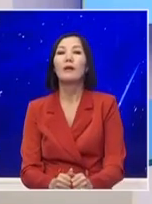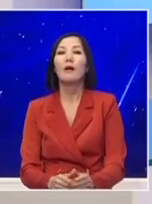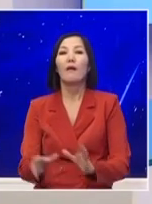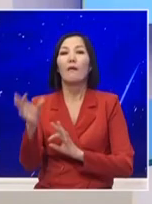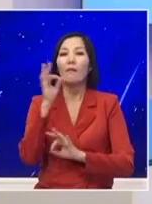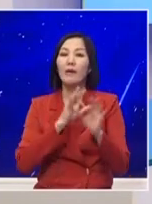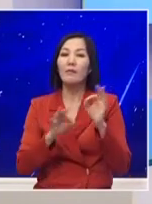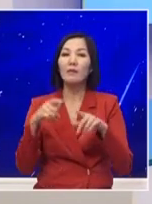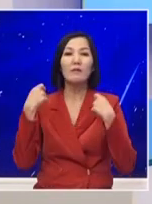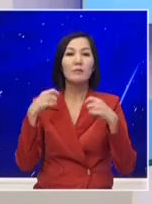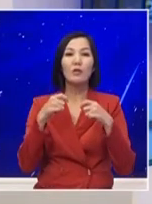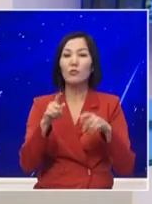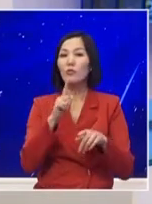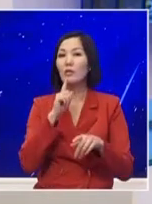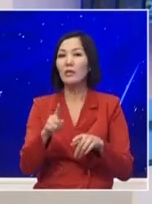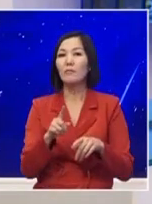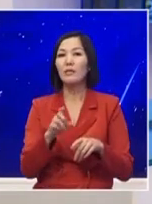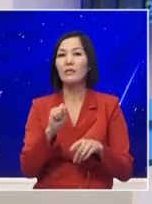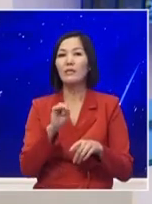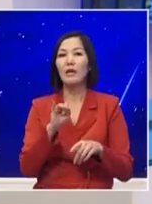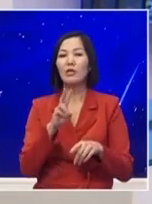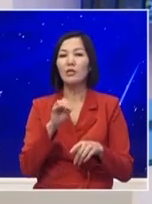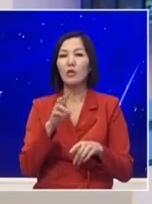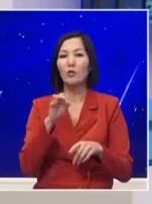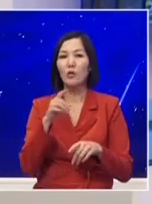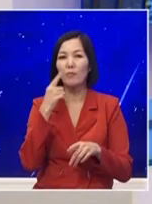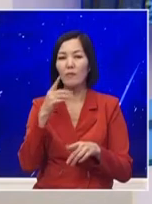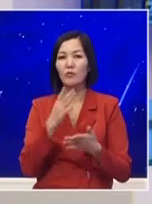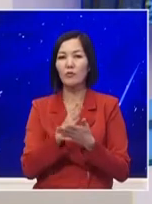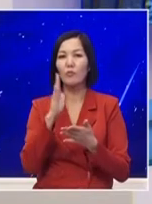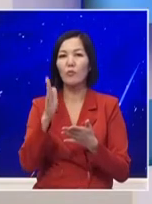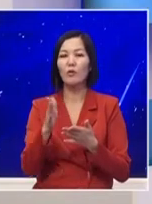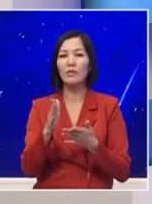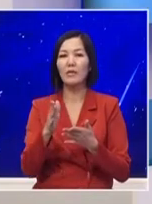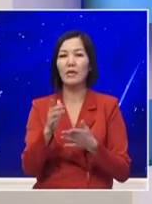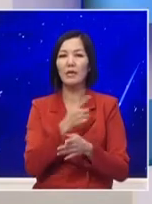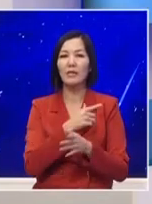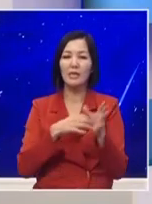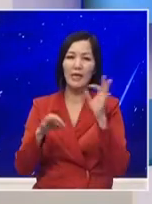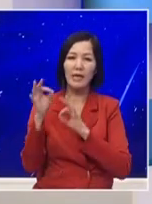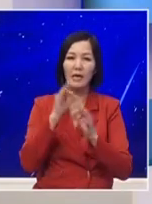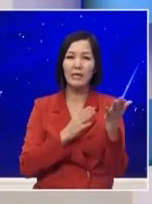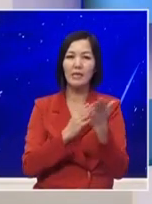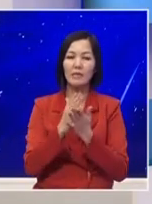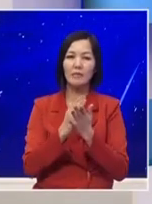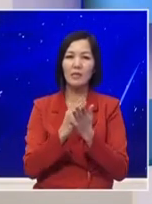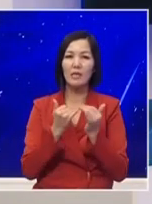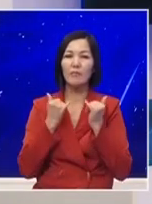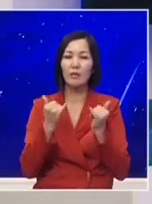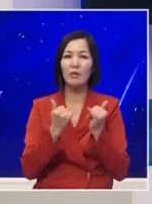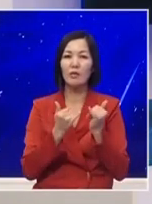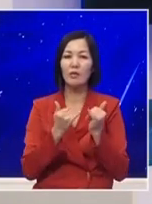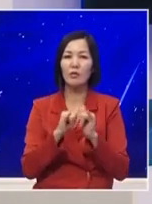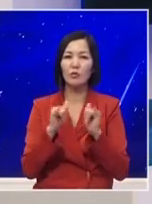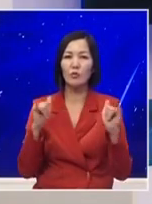Фармацевт сатушы емес. Бұл Айжан Құнанбаеваның сөзі. Болашақ жас маман дәріхана қызметкерлерінің беделін жоғарылату жолында үн